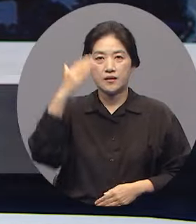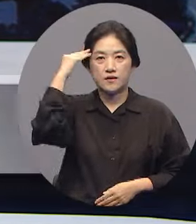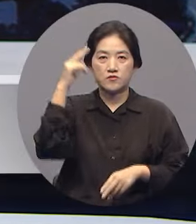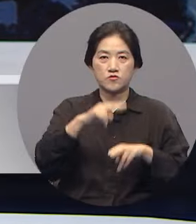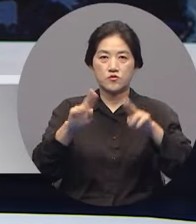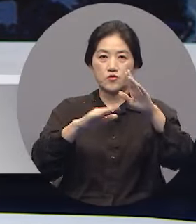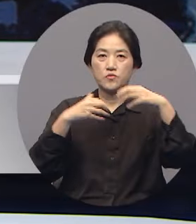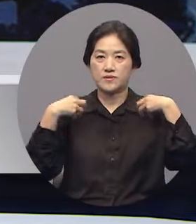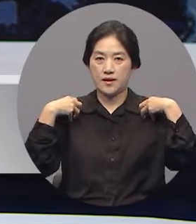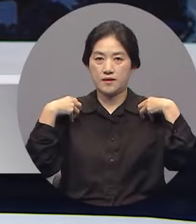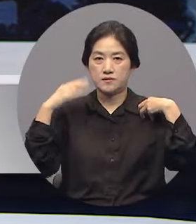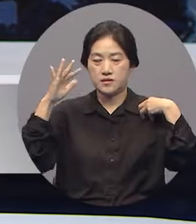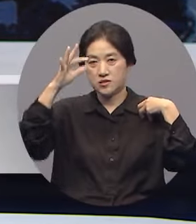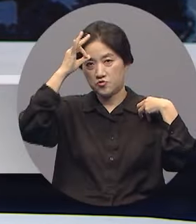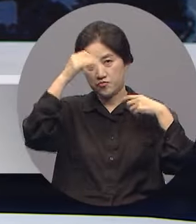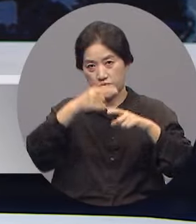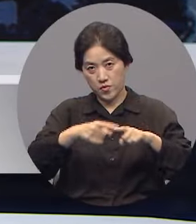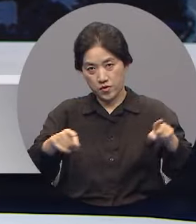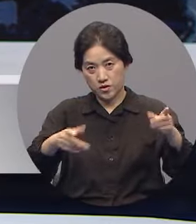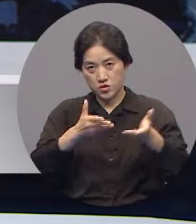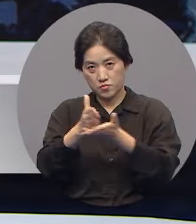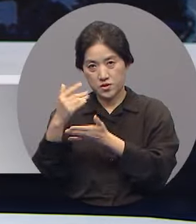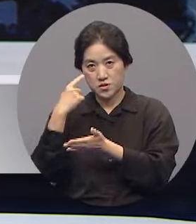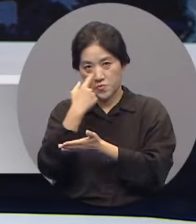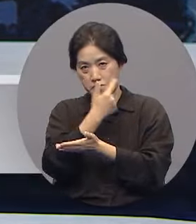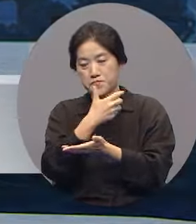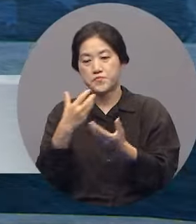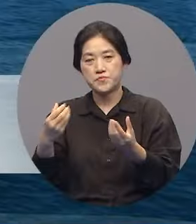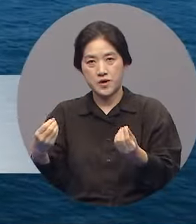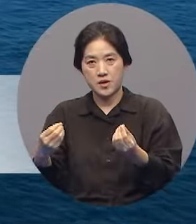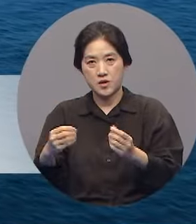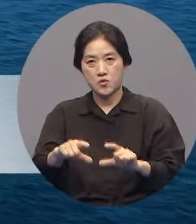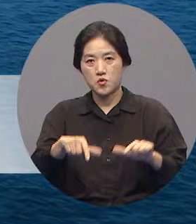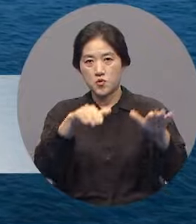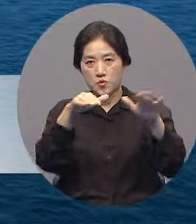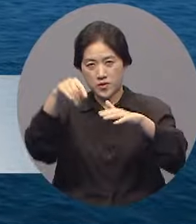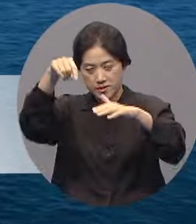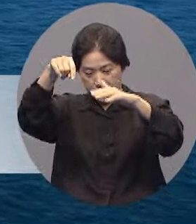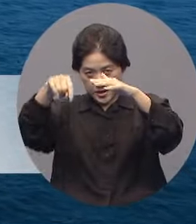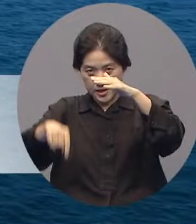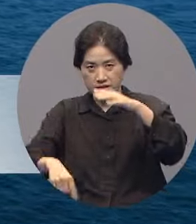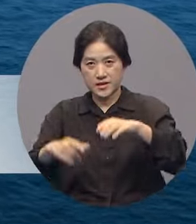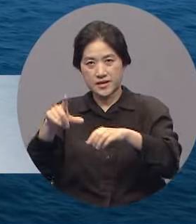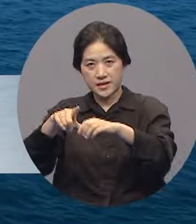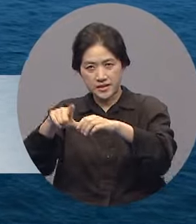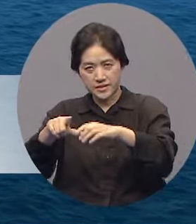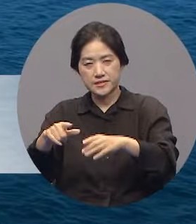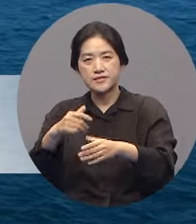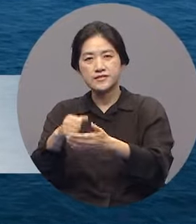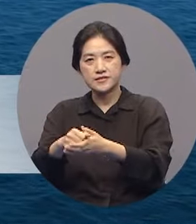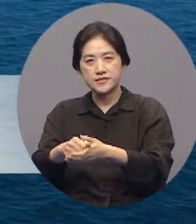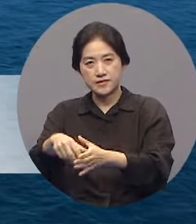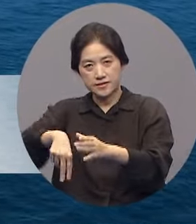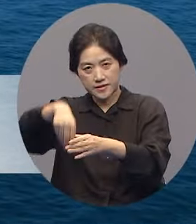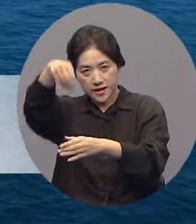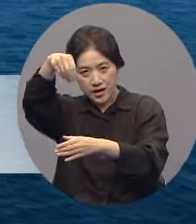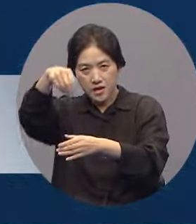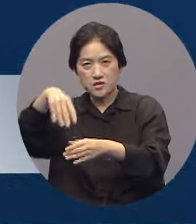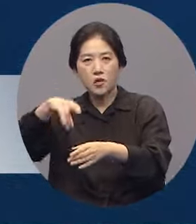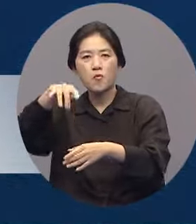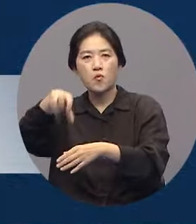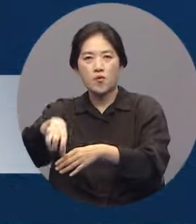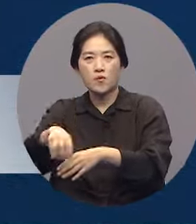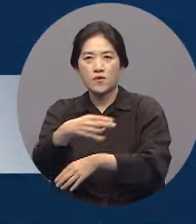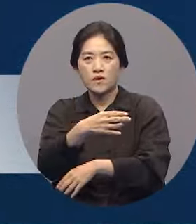한국 석유공사는 최근 기술적 평가와 전문가들의 검증을 거쳐 동해 심의 가스전 개발을 위한 첫 탐사시 추지